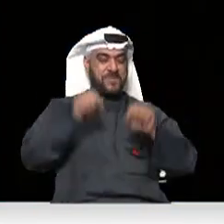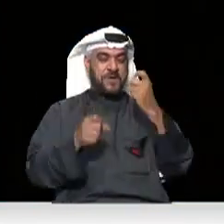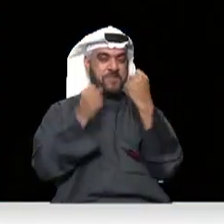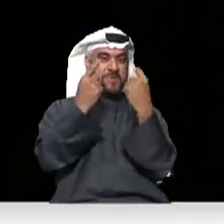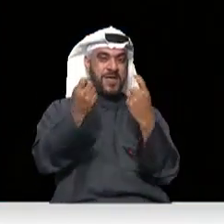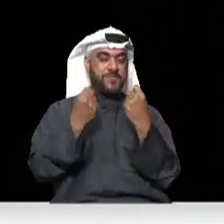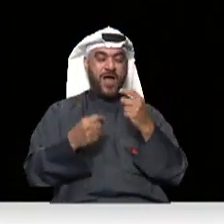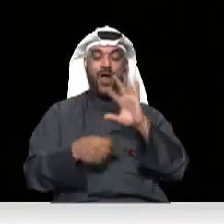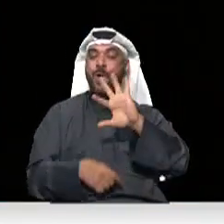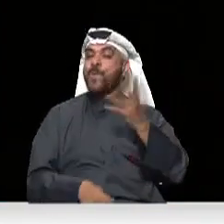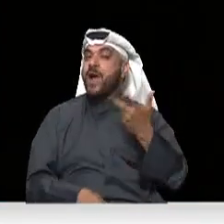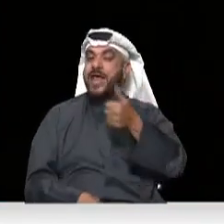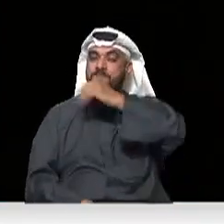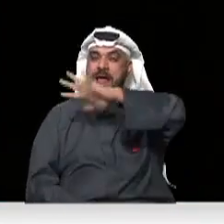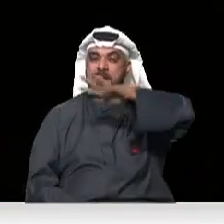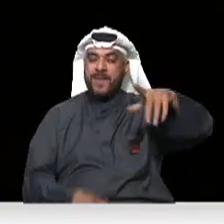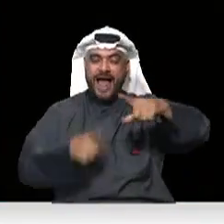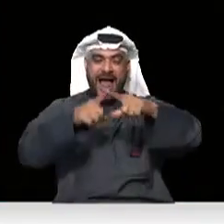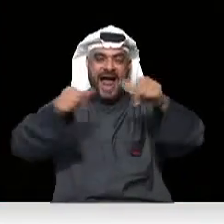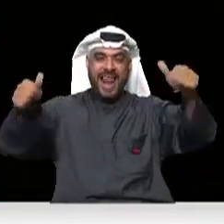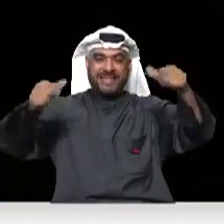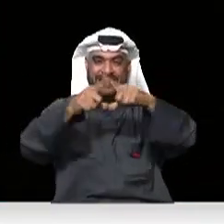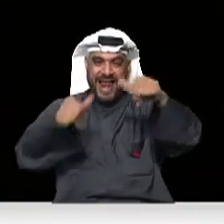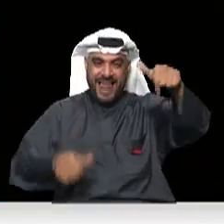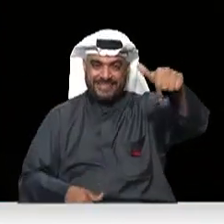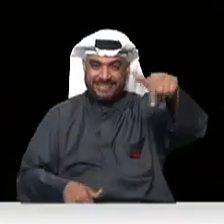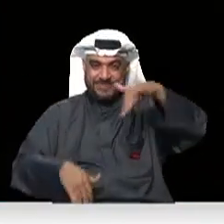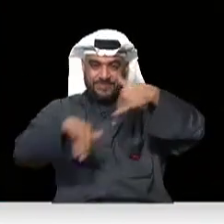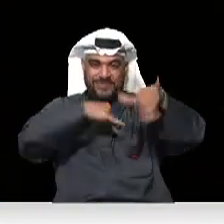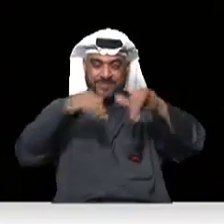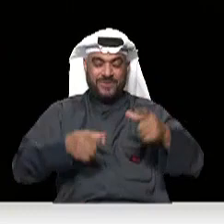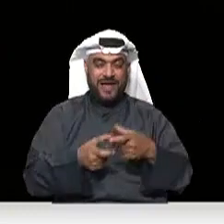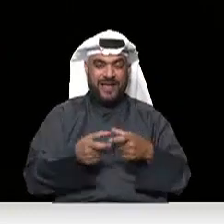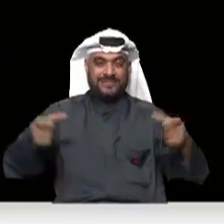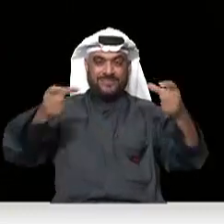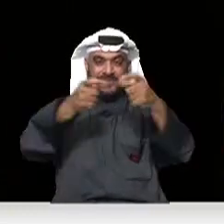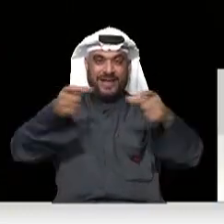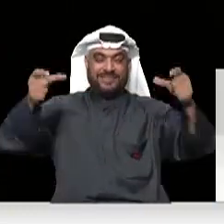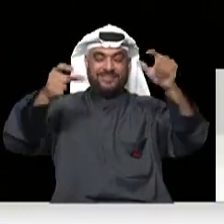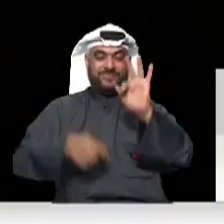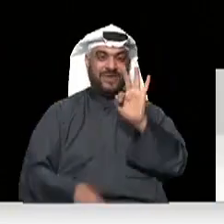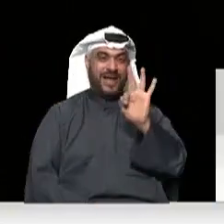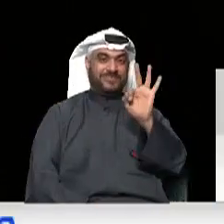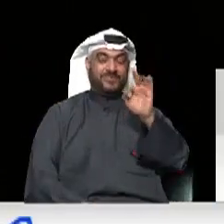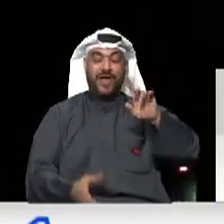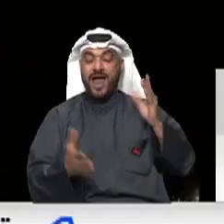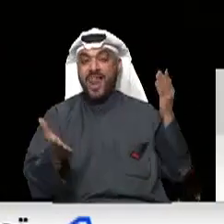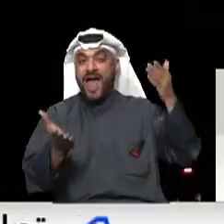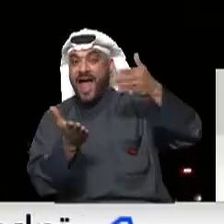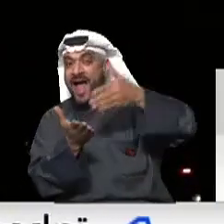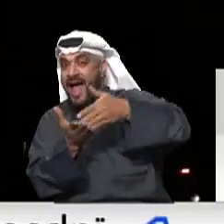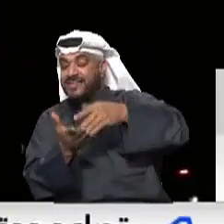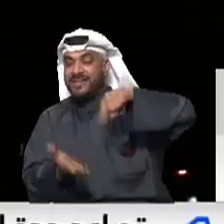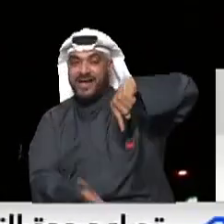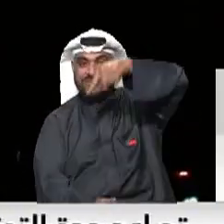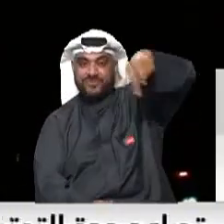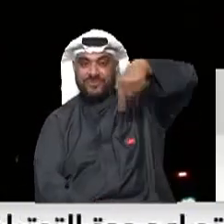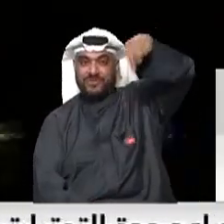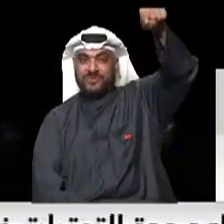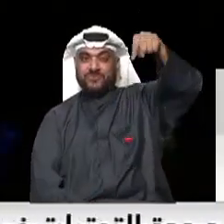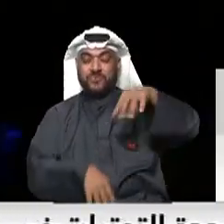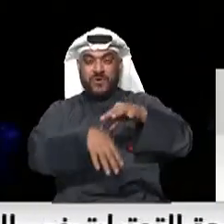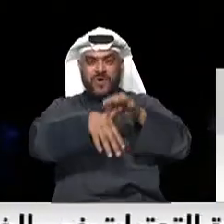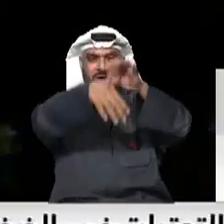الخليج العربي والتي امتدت من ساحة أبراج الكويت وحتى الجزيرة الخضراء حشد كبير من